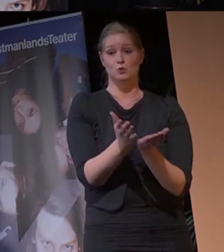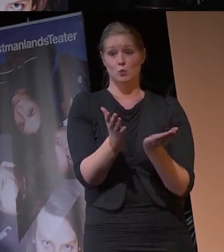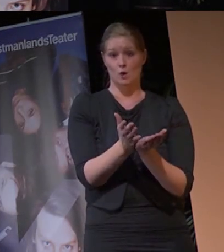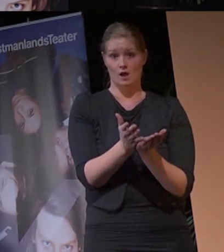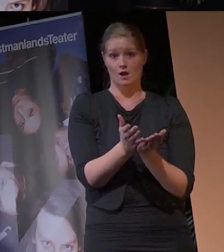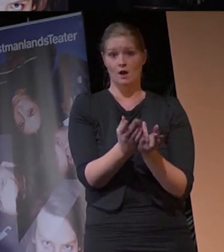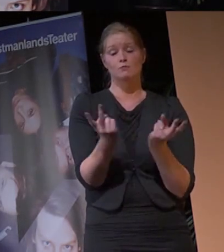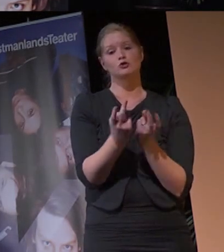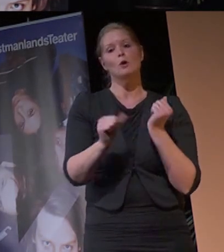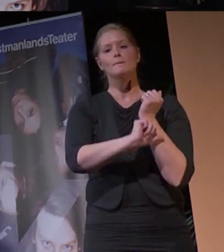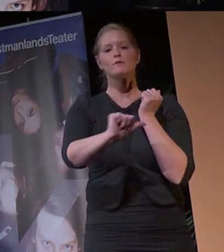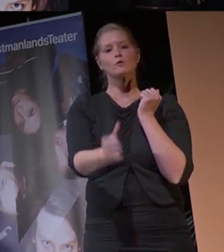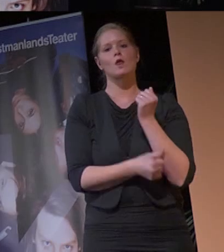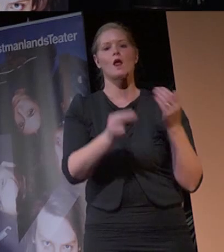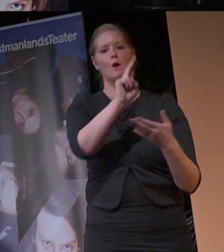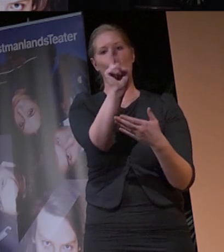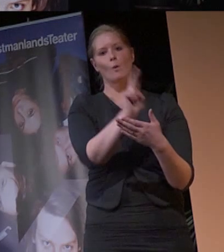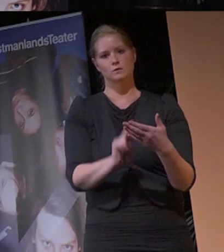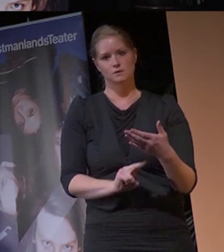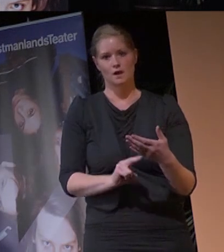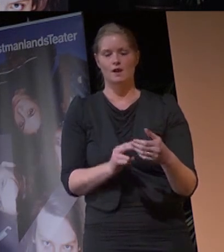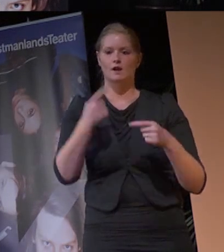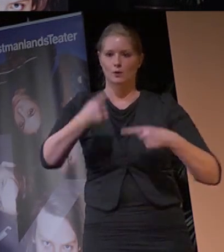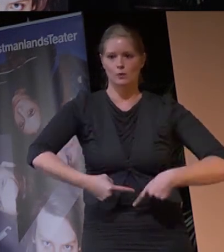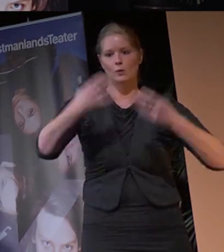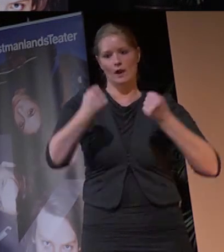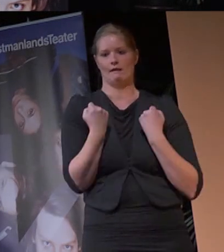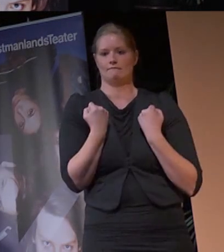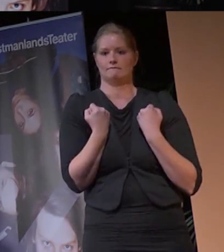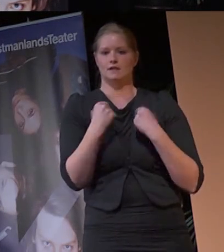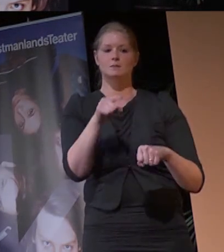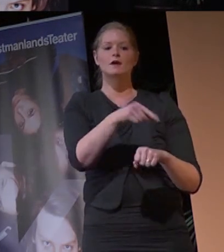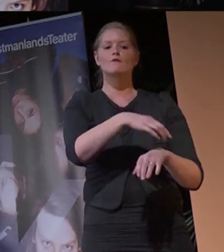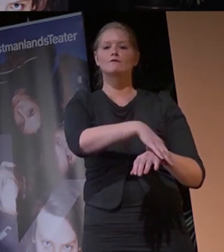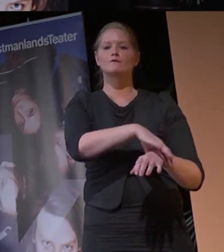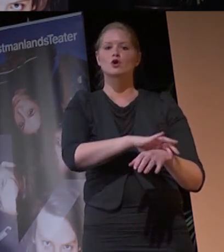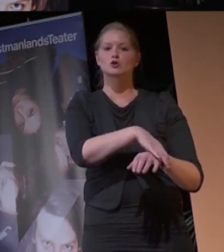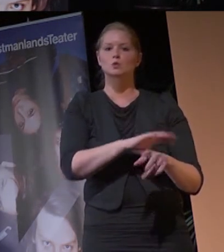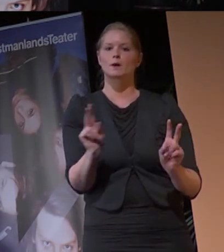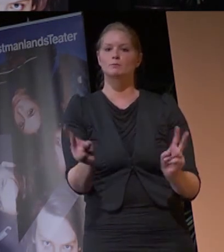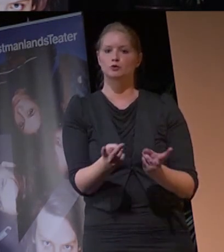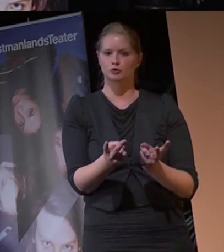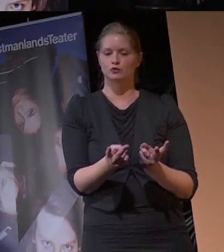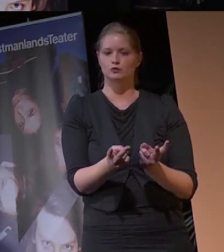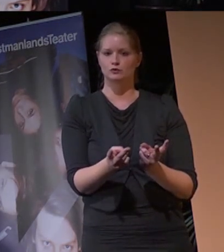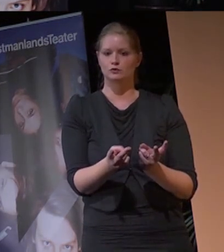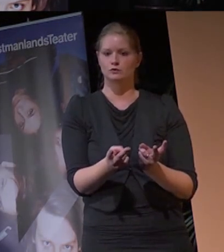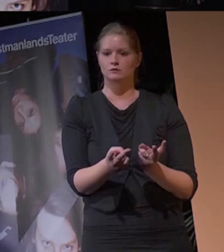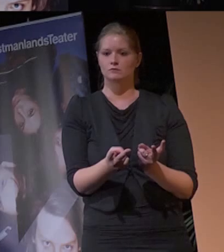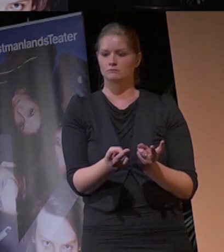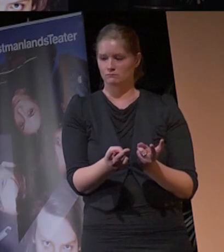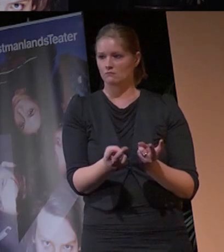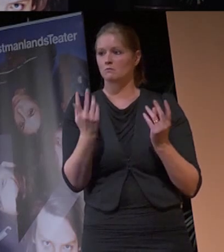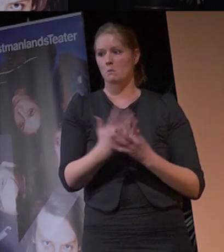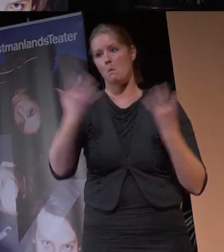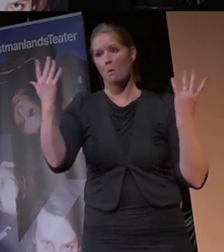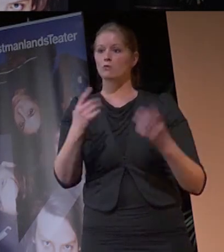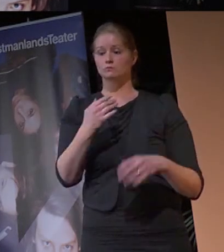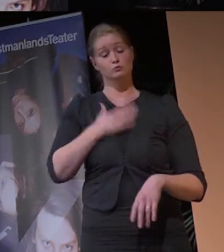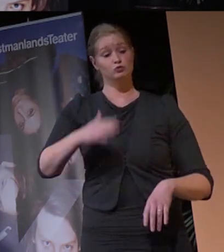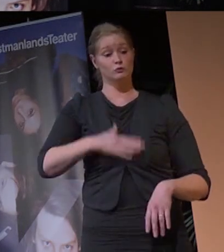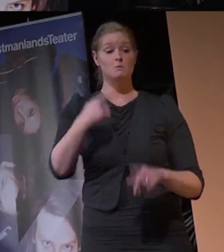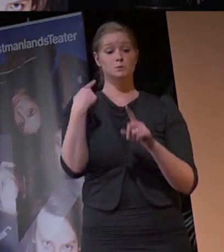får professionell, konstnärlig, kulturell verksamhet även i förskolan. Vilket har mottagits väldigt väl.